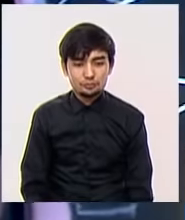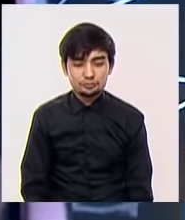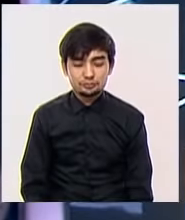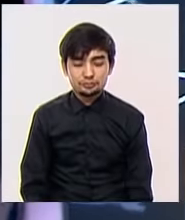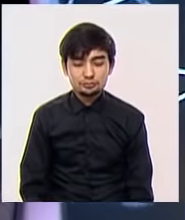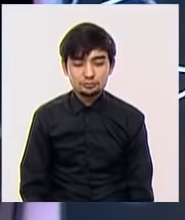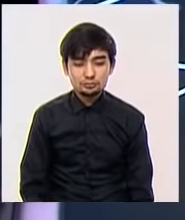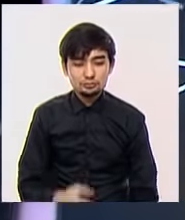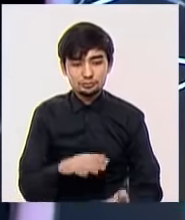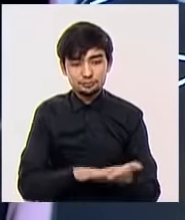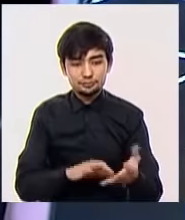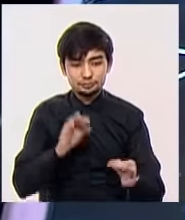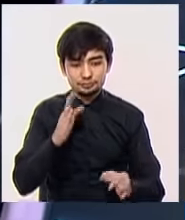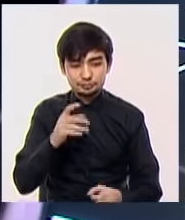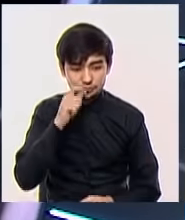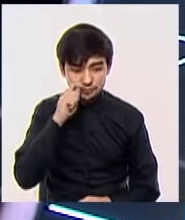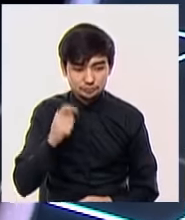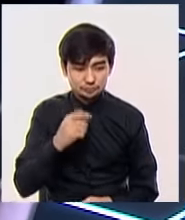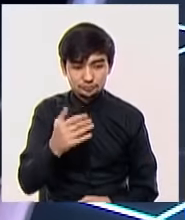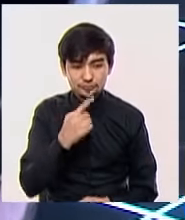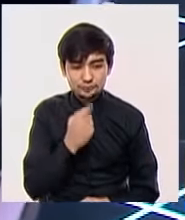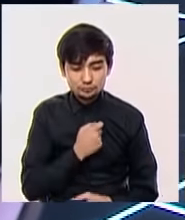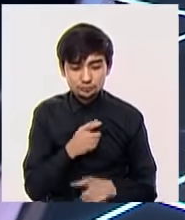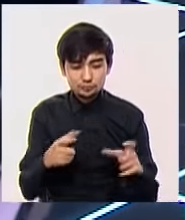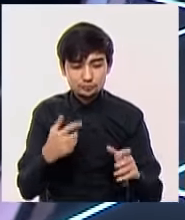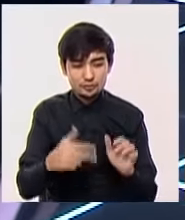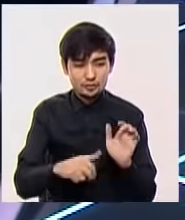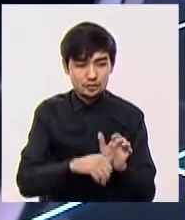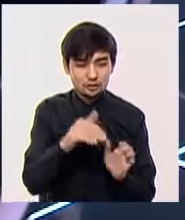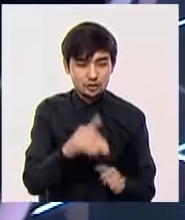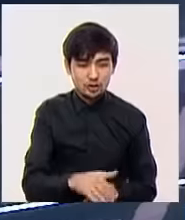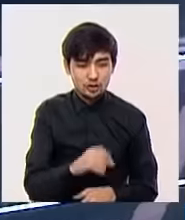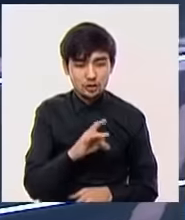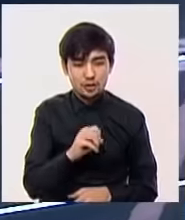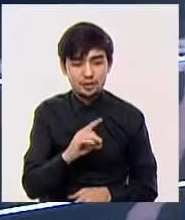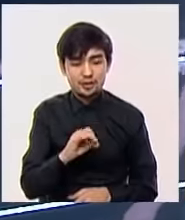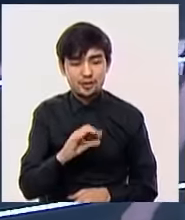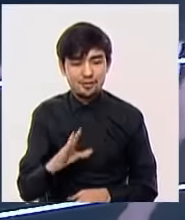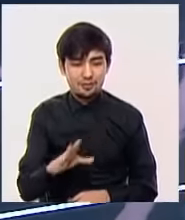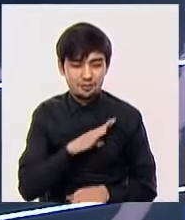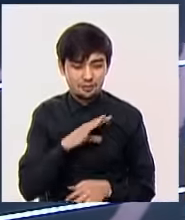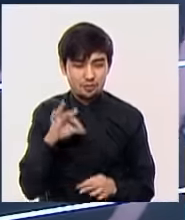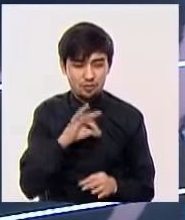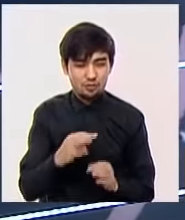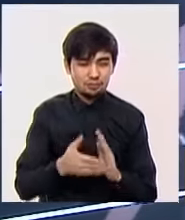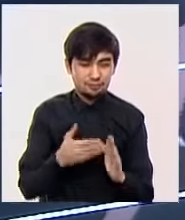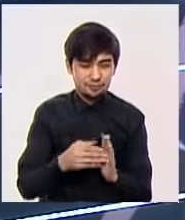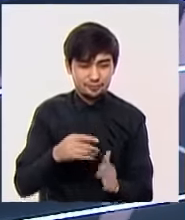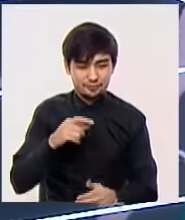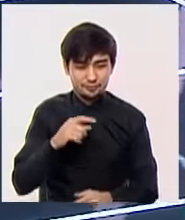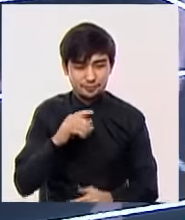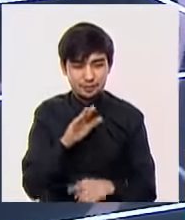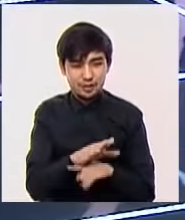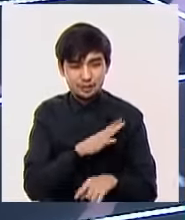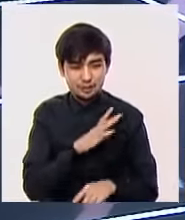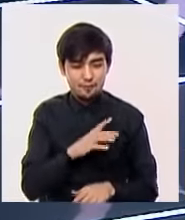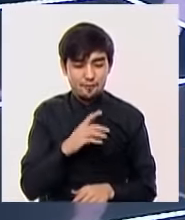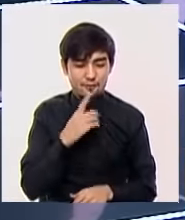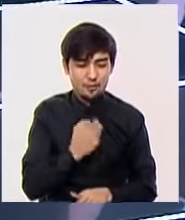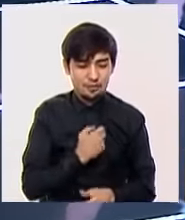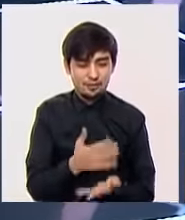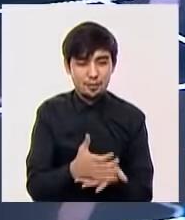продолжаем выпуск украинская армия мобилизует 36 тысяч резервистов приказ о призыве военных запасов подписал накануне